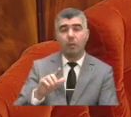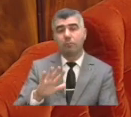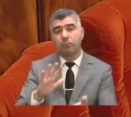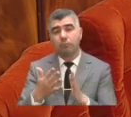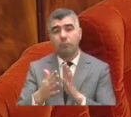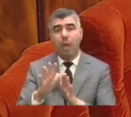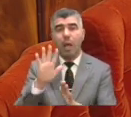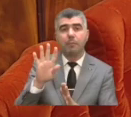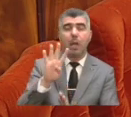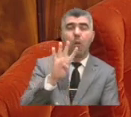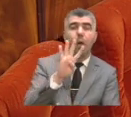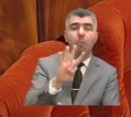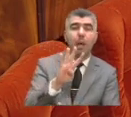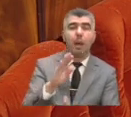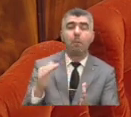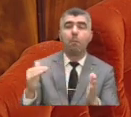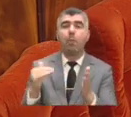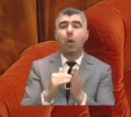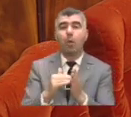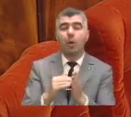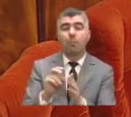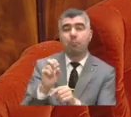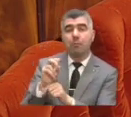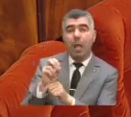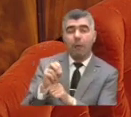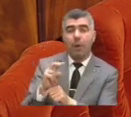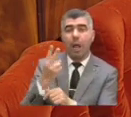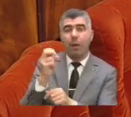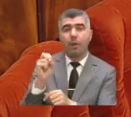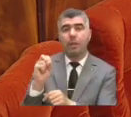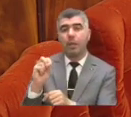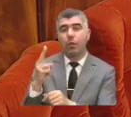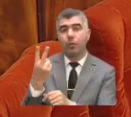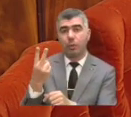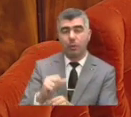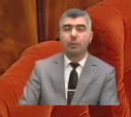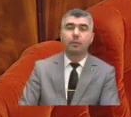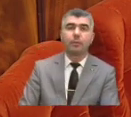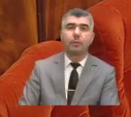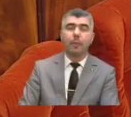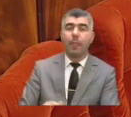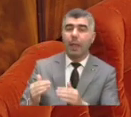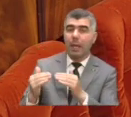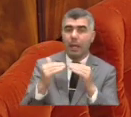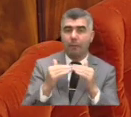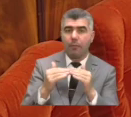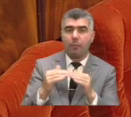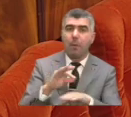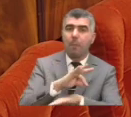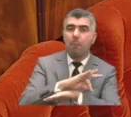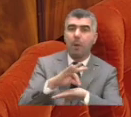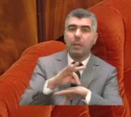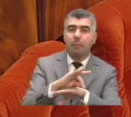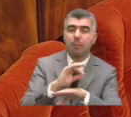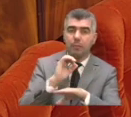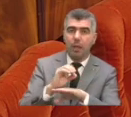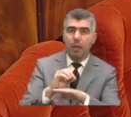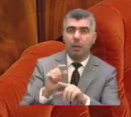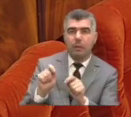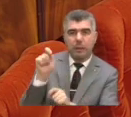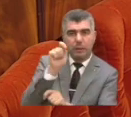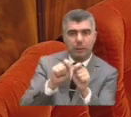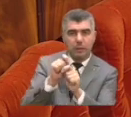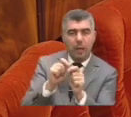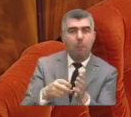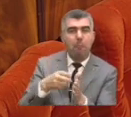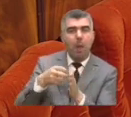من 45 مليون مسافر سنة 2022. وموازاة مع ذلك، يواصل المكتب مجهوداته لتطوير الشبكة السككية